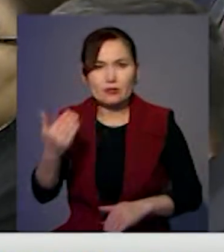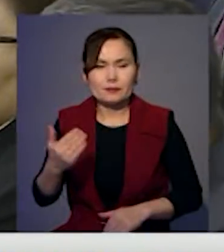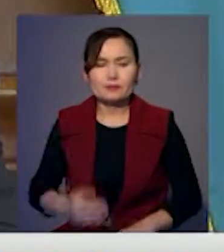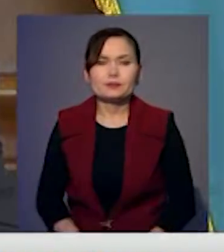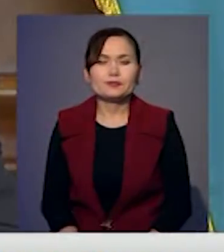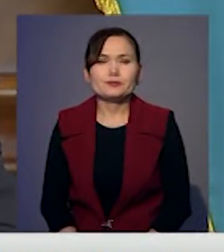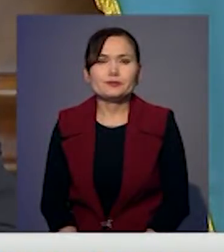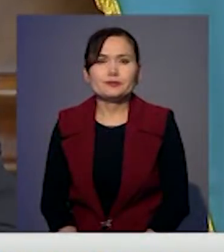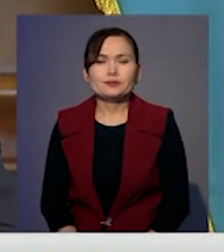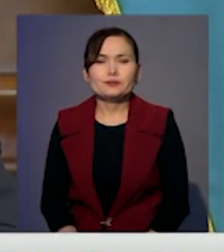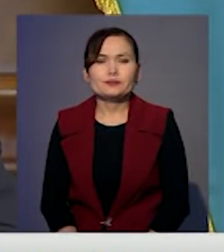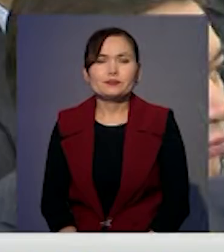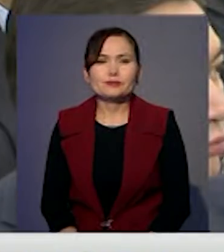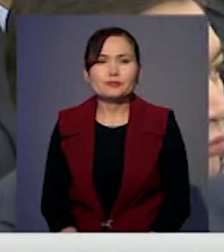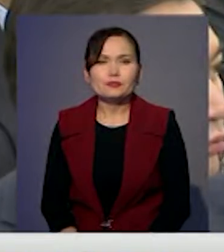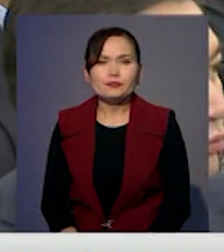тартты.